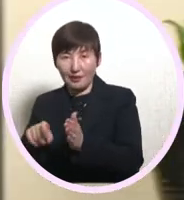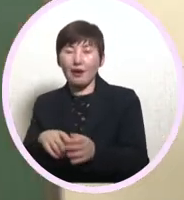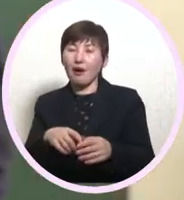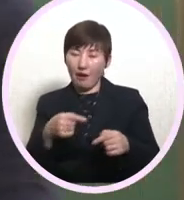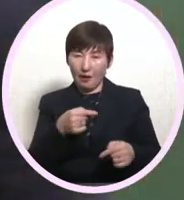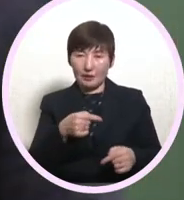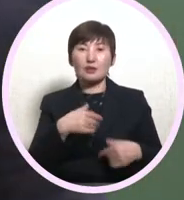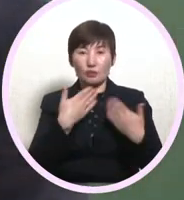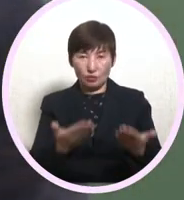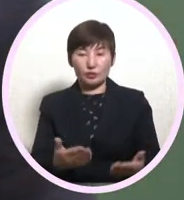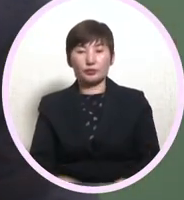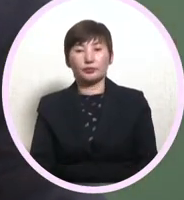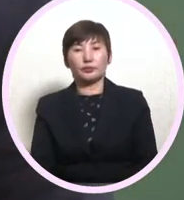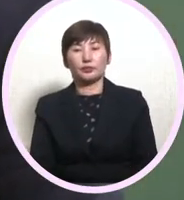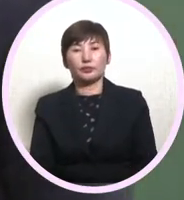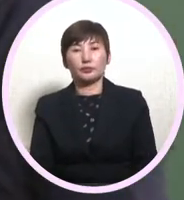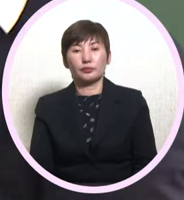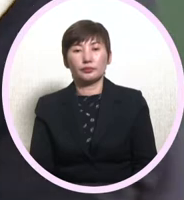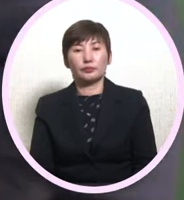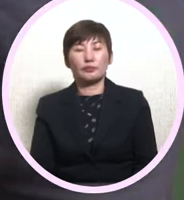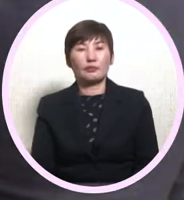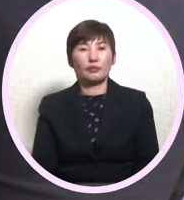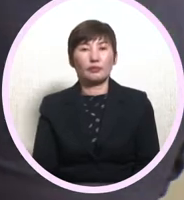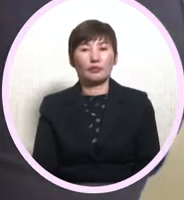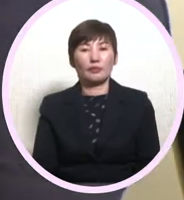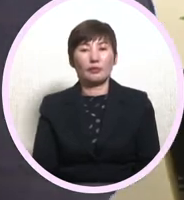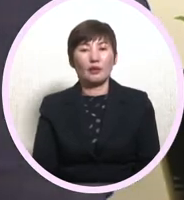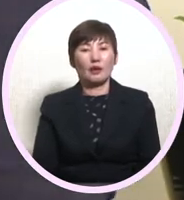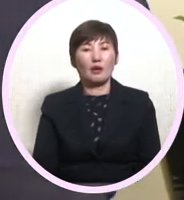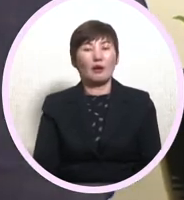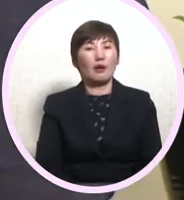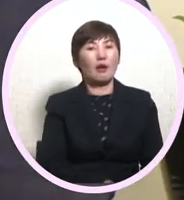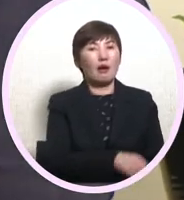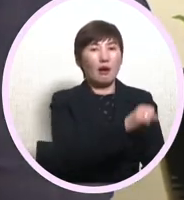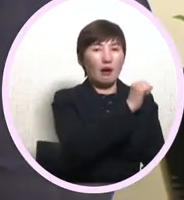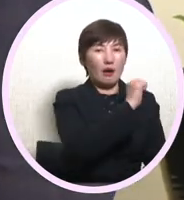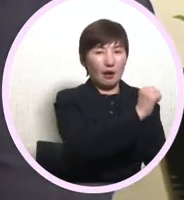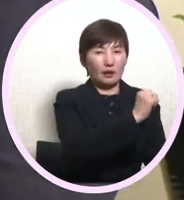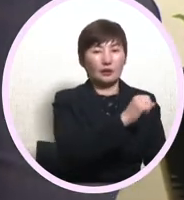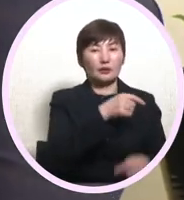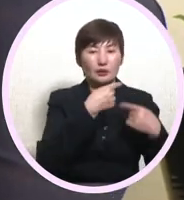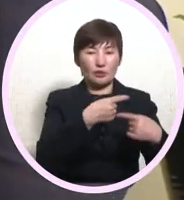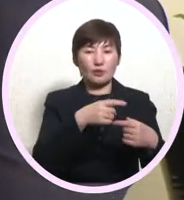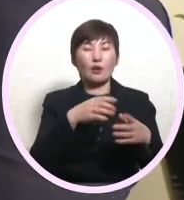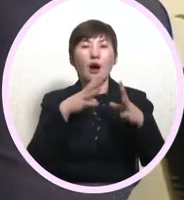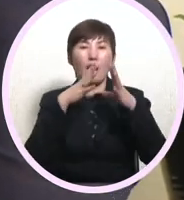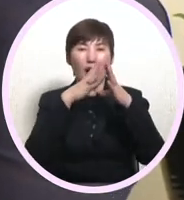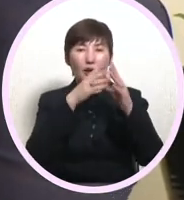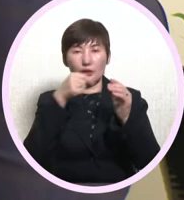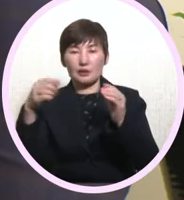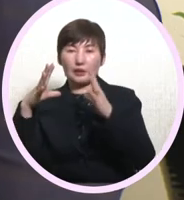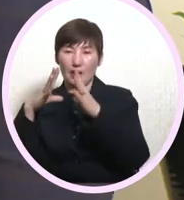эцсийн хугацаа гэдэг нь эцсийн хурд гэдэг нь 10 мэт секунд байна. За тэгвэл 10 мэт секундээс 10 мэт секундыг